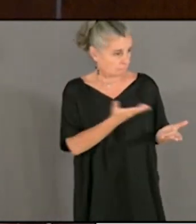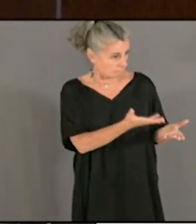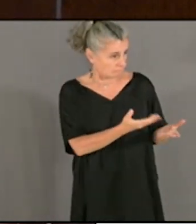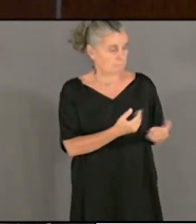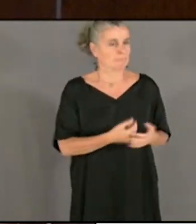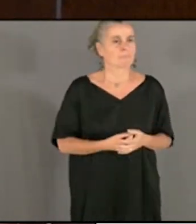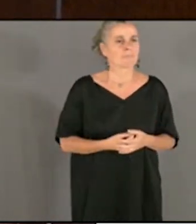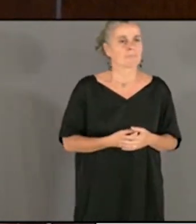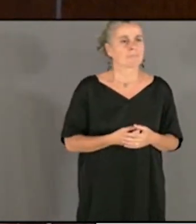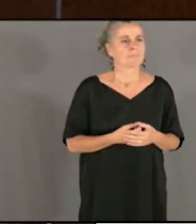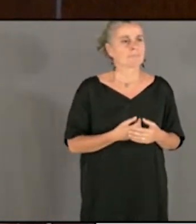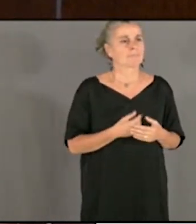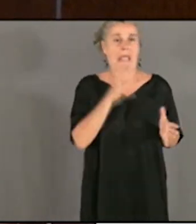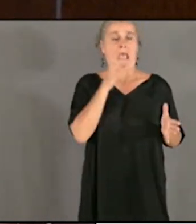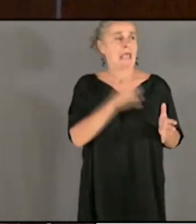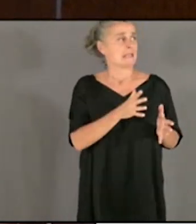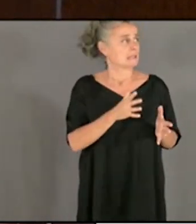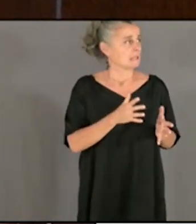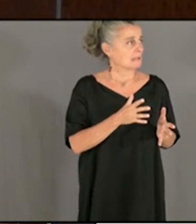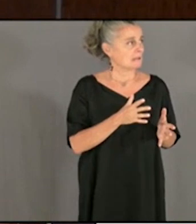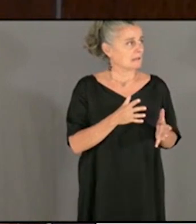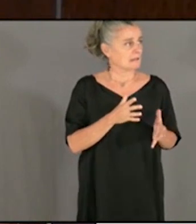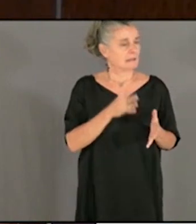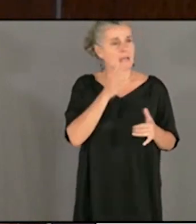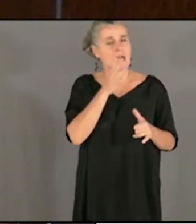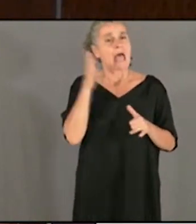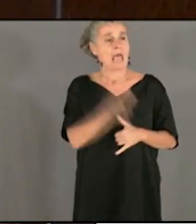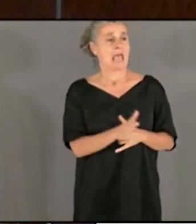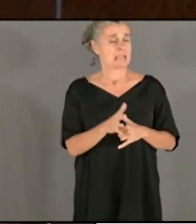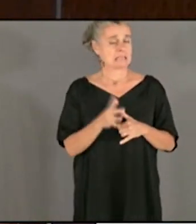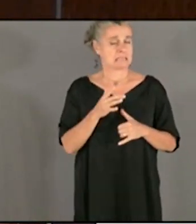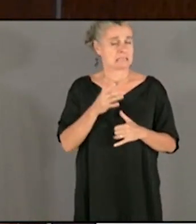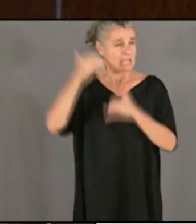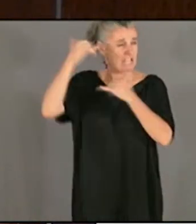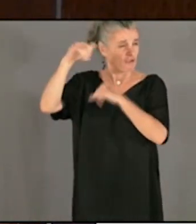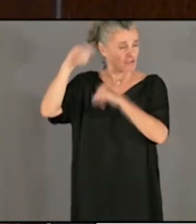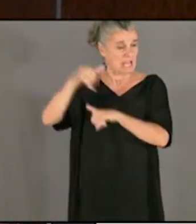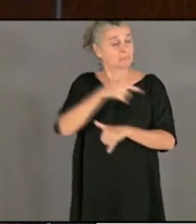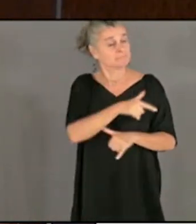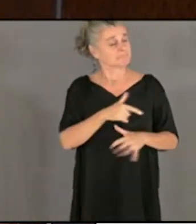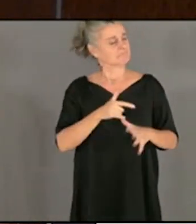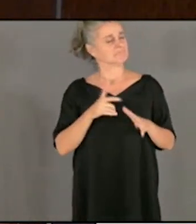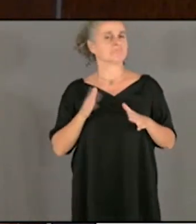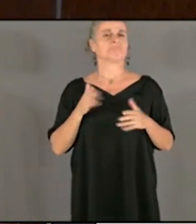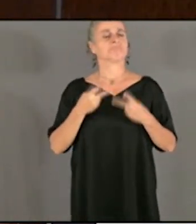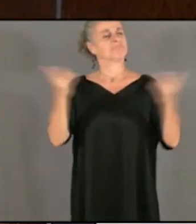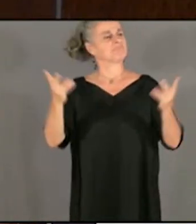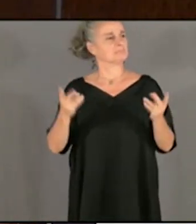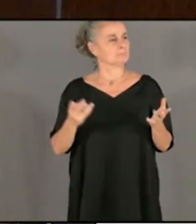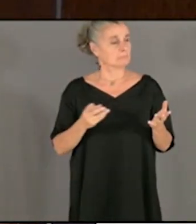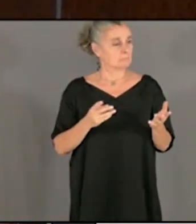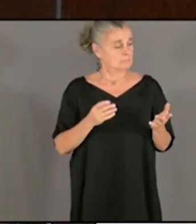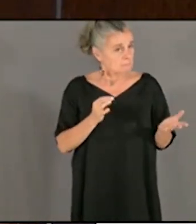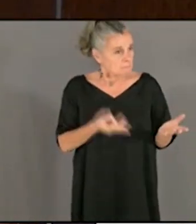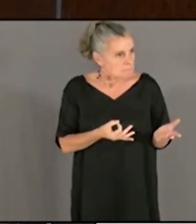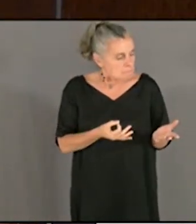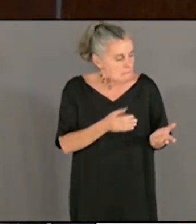assumez le remplacement de population qui est en train de s'opérer dans cette ville et dans ce pays,